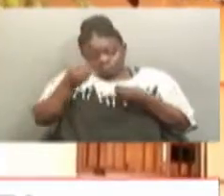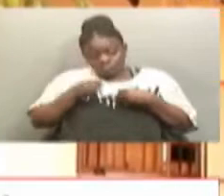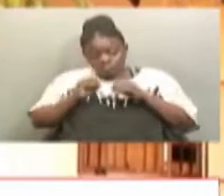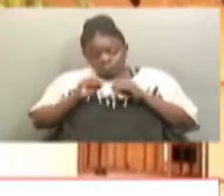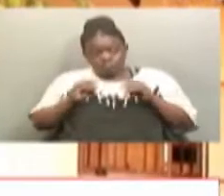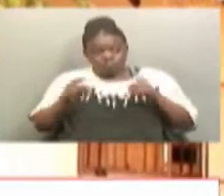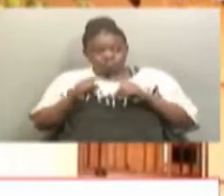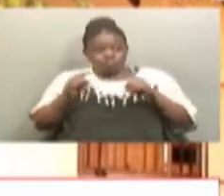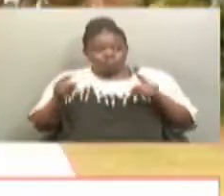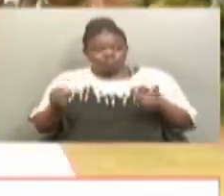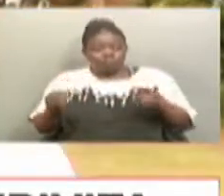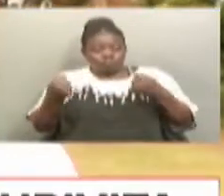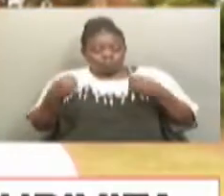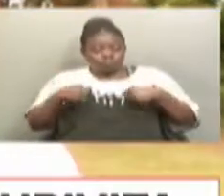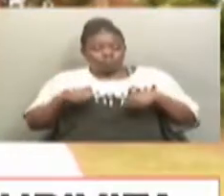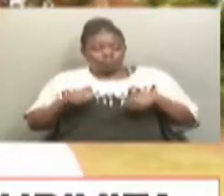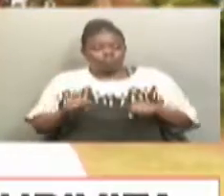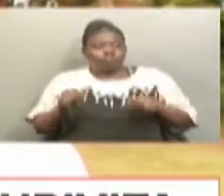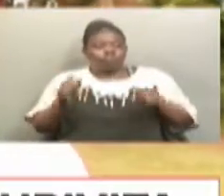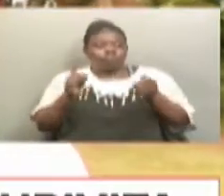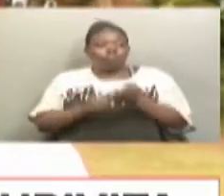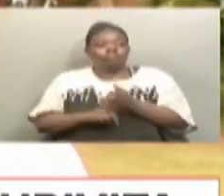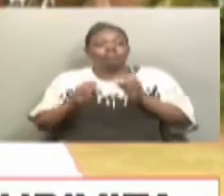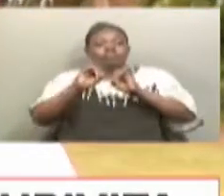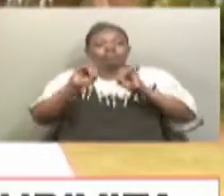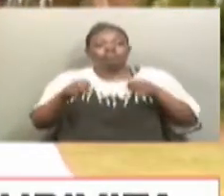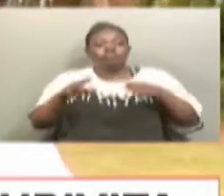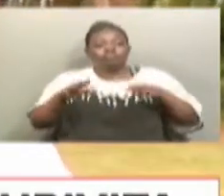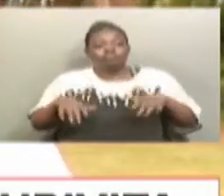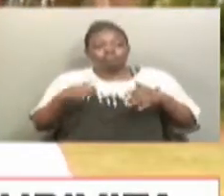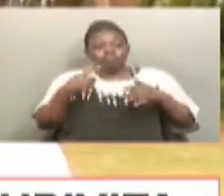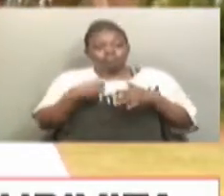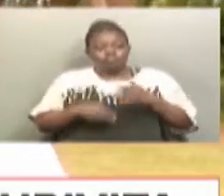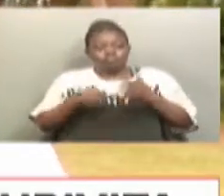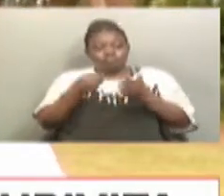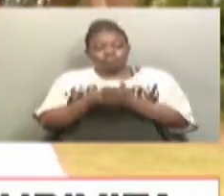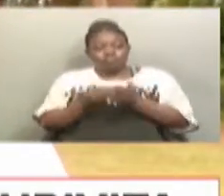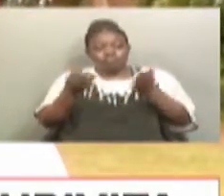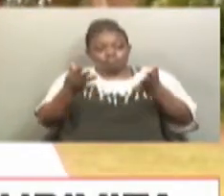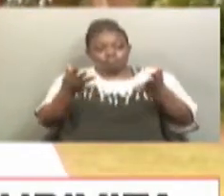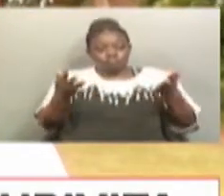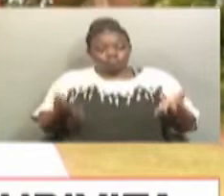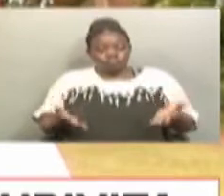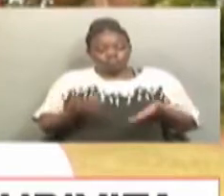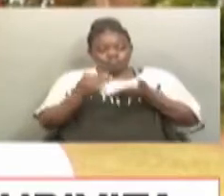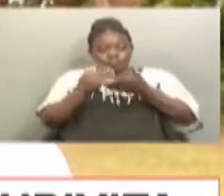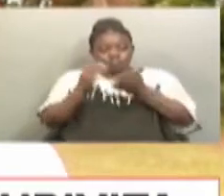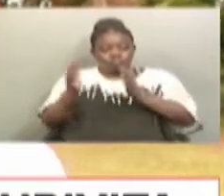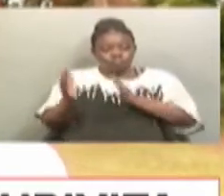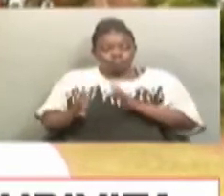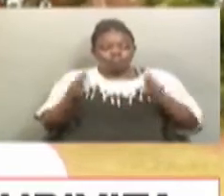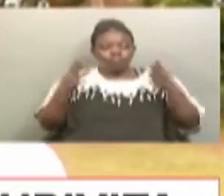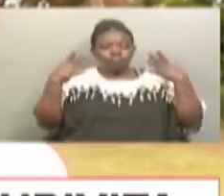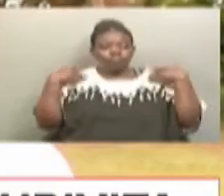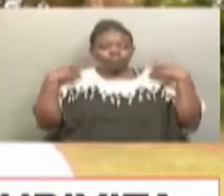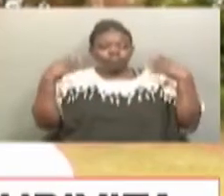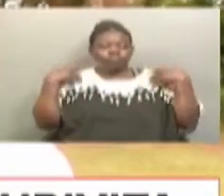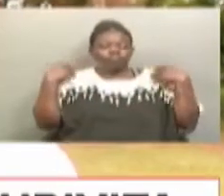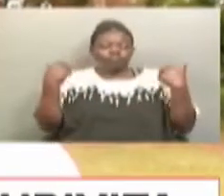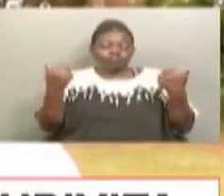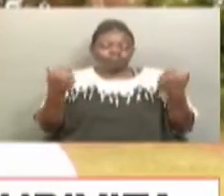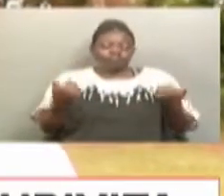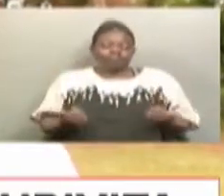naye ng'ate ebigezo birina okutambula. Naye tufunye amawulire agasanyusa nti ssente zazze ezituyambako okuteeka practicals